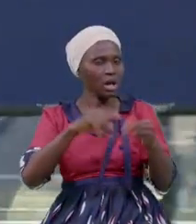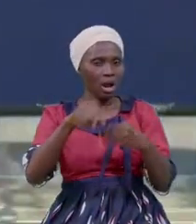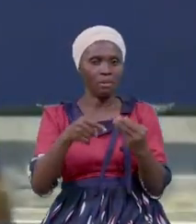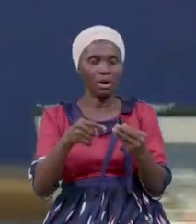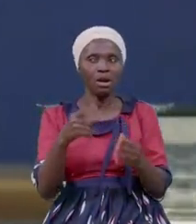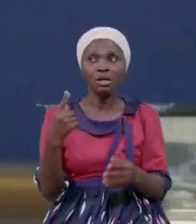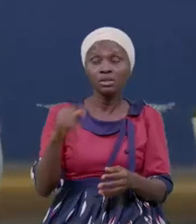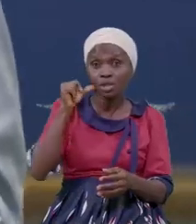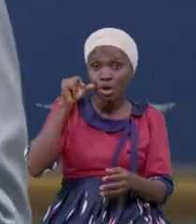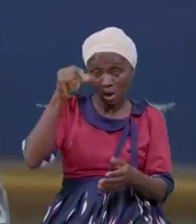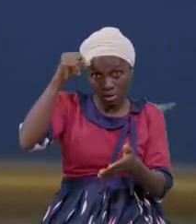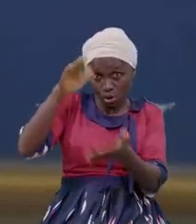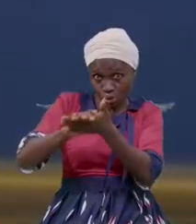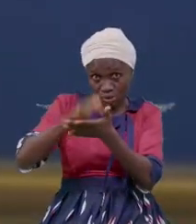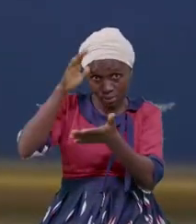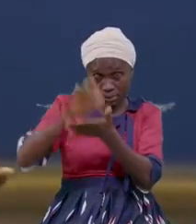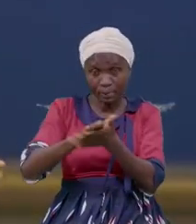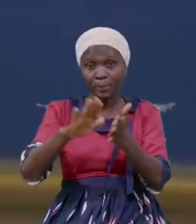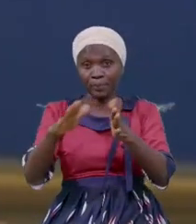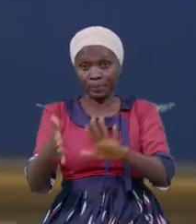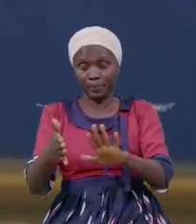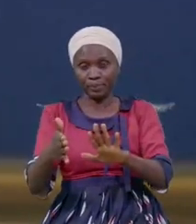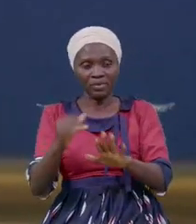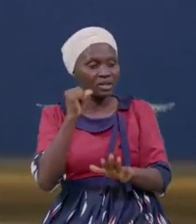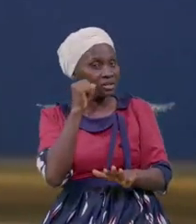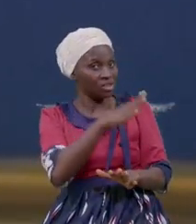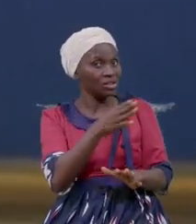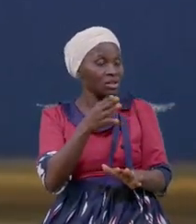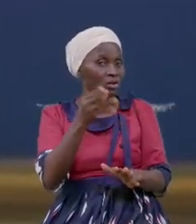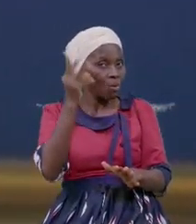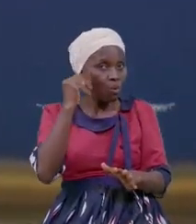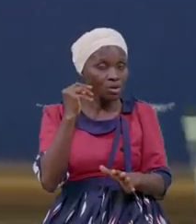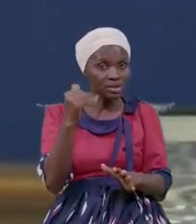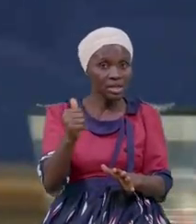le mari était mort elle était